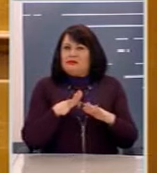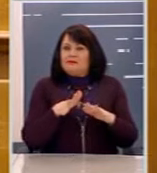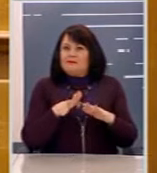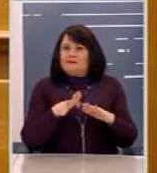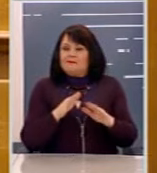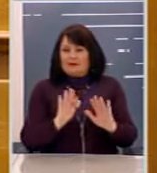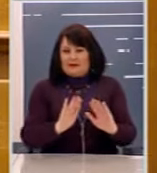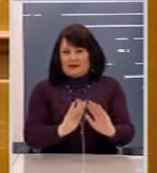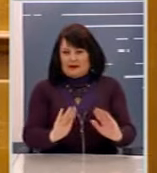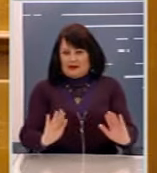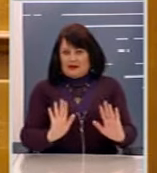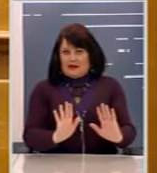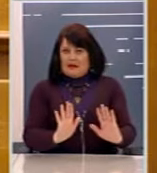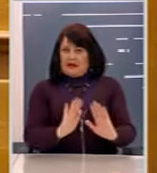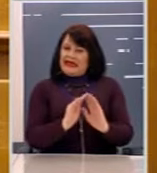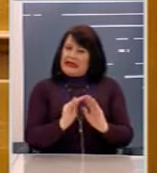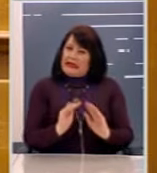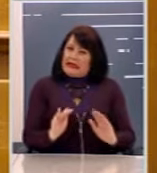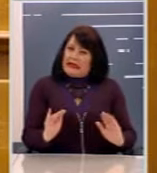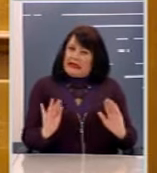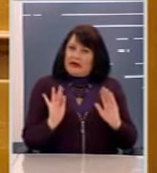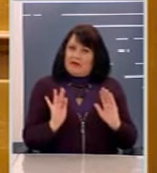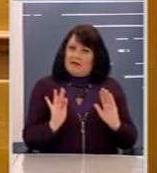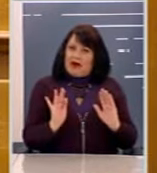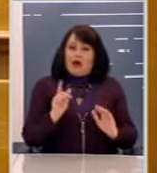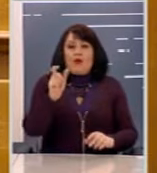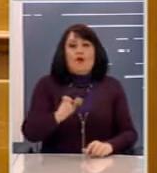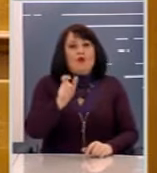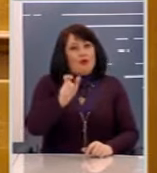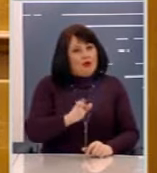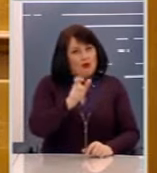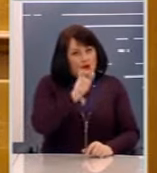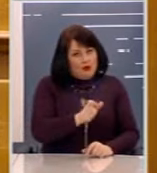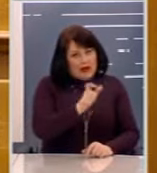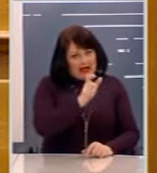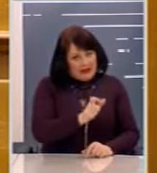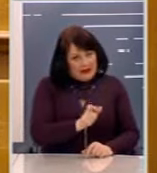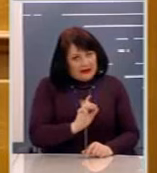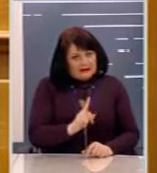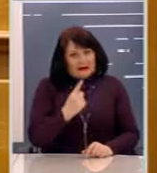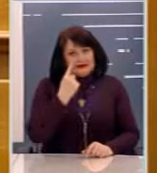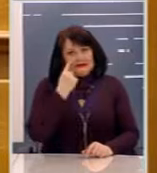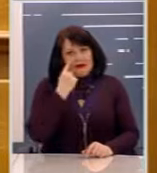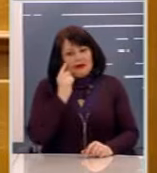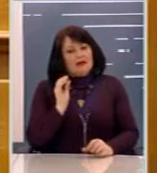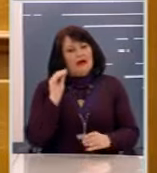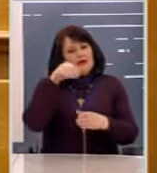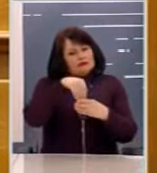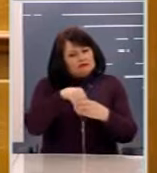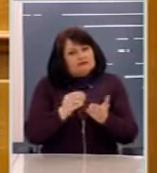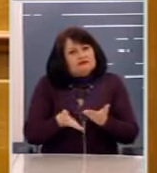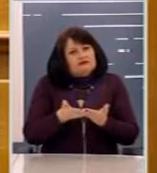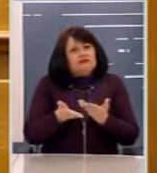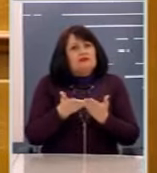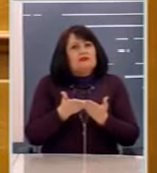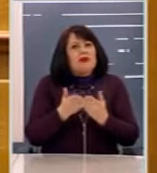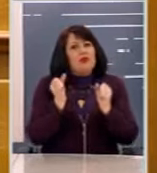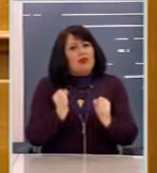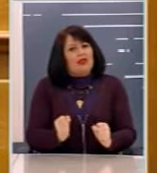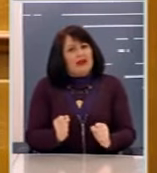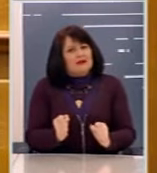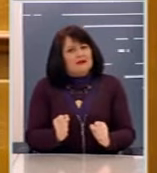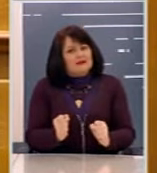Χαμηλά λοιπόν τους τόνους και ο καθένας θα συμβάλλει από τη θέση του